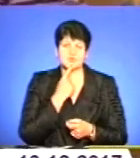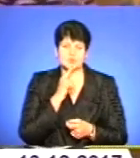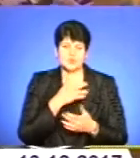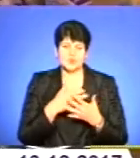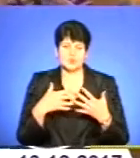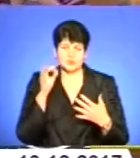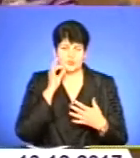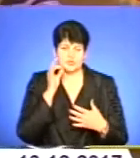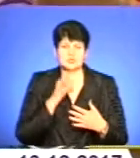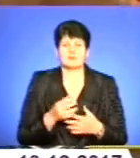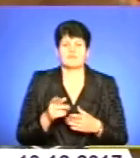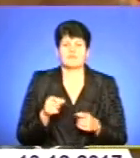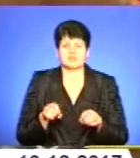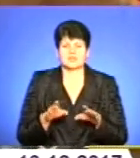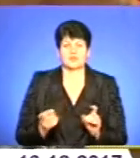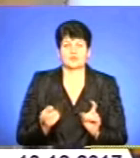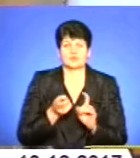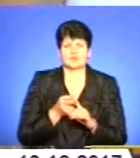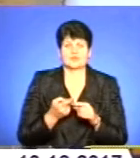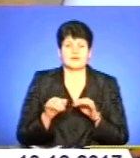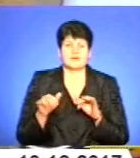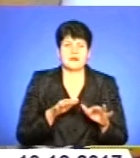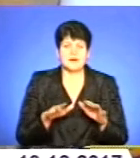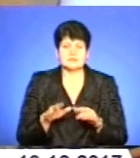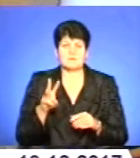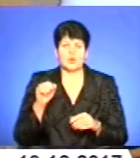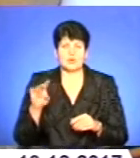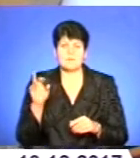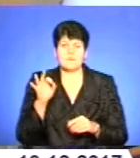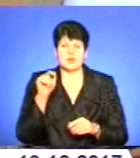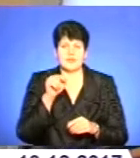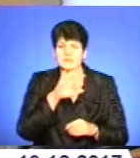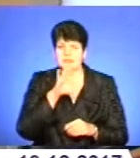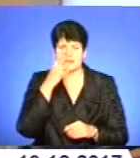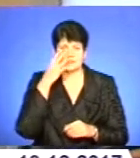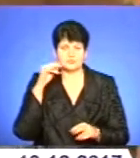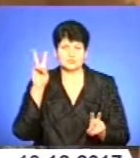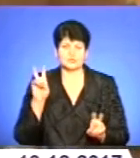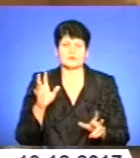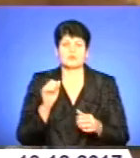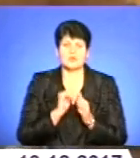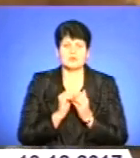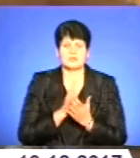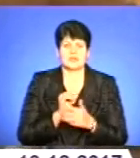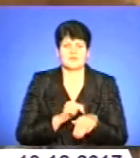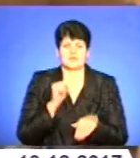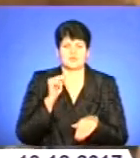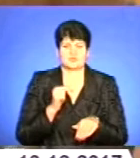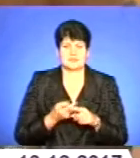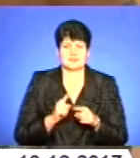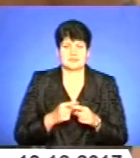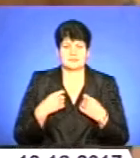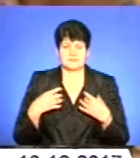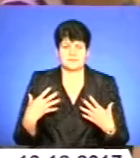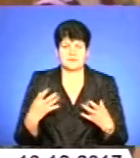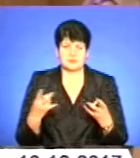вирішила долучитись до акції «Миколай про тебе не забуде», адже кожна дитина має відчути диво свята Миколая. Хочу хоч якимось чином допомогти